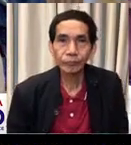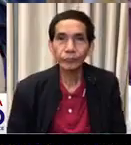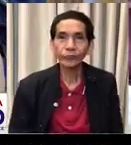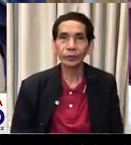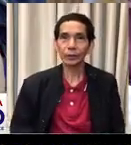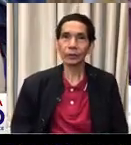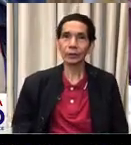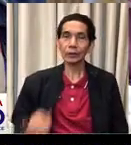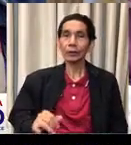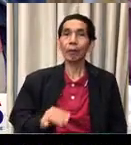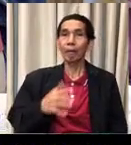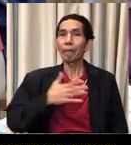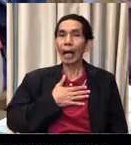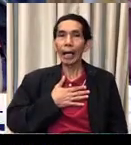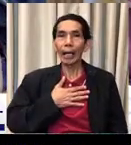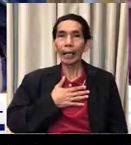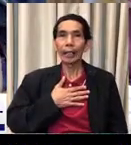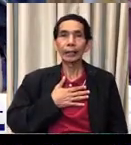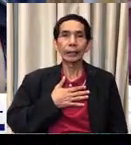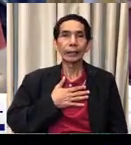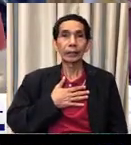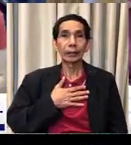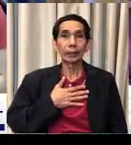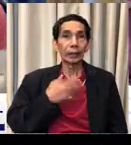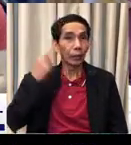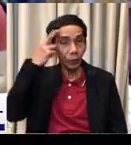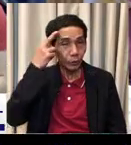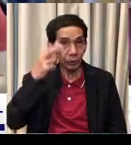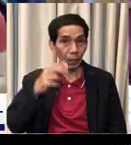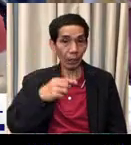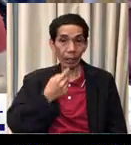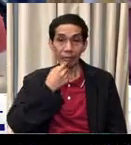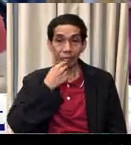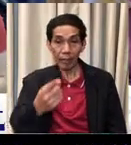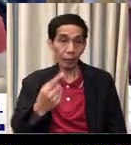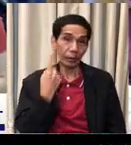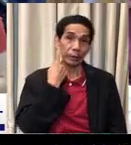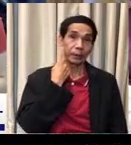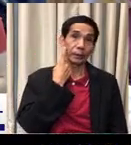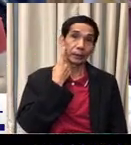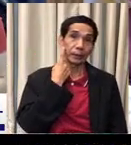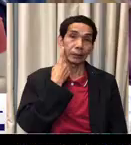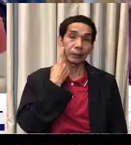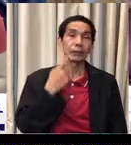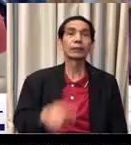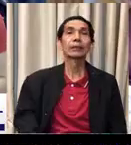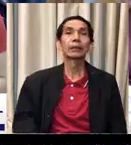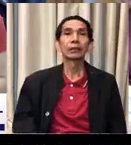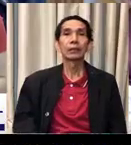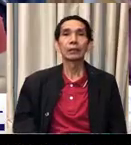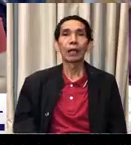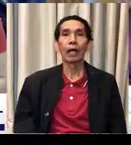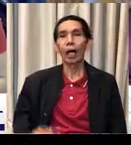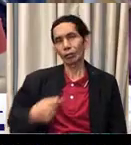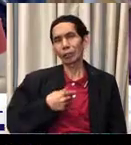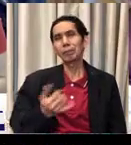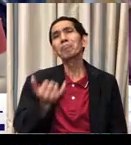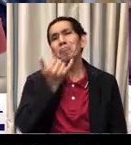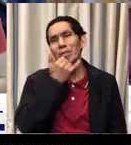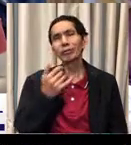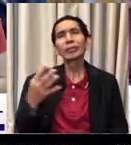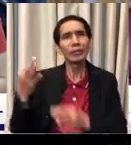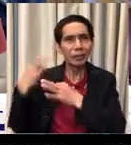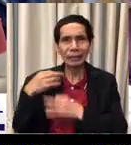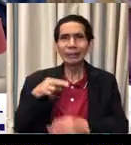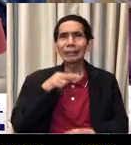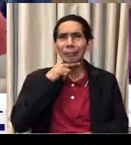Ah, kasi ang katwiran ko, minsan tayo, ako rin naman, ay, sinasabi ko nga sa inyo kanina eh. Papalpak din ako eh. hindi naman